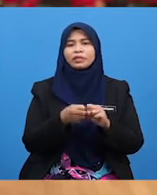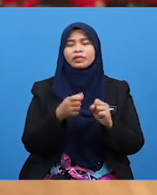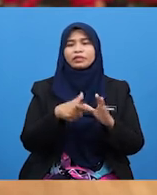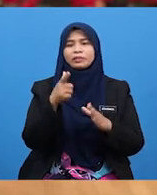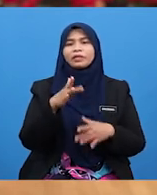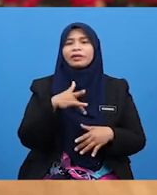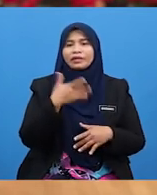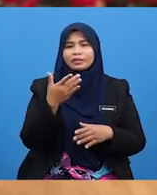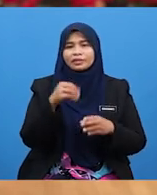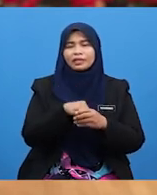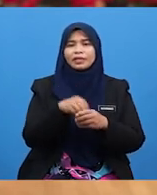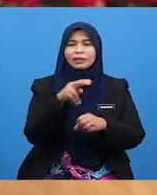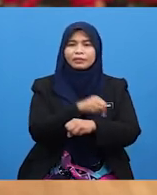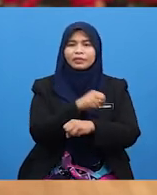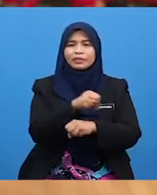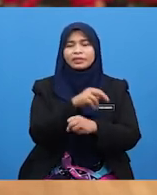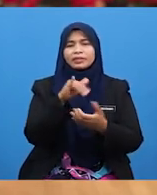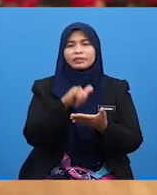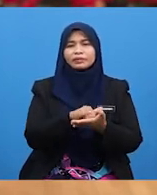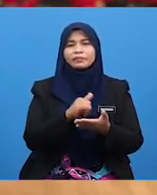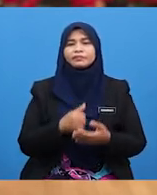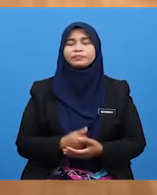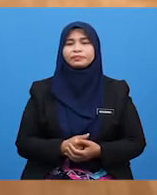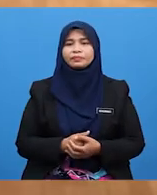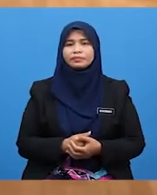lebih rasa lagi dalam nyanyian lagu Melayu asli tersebut.